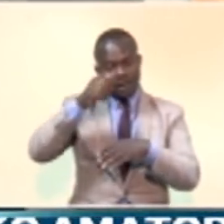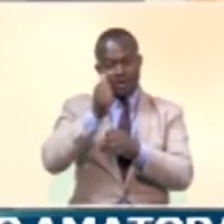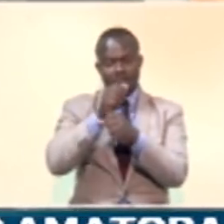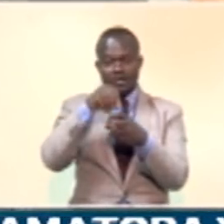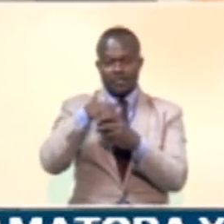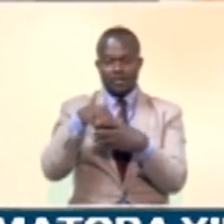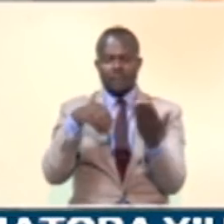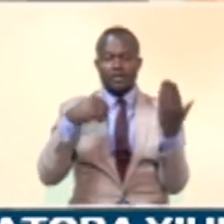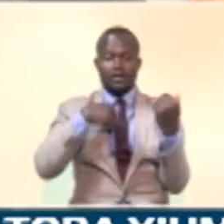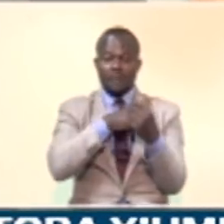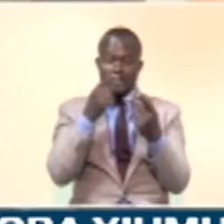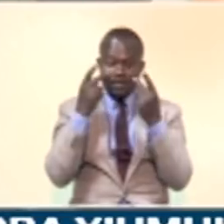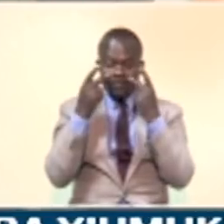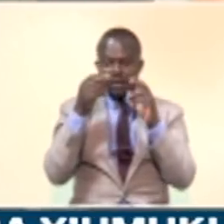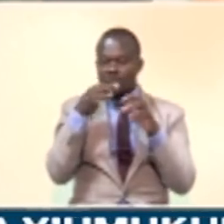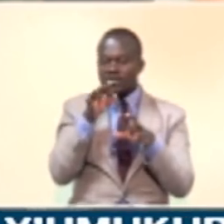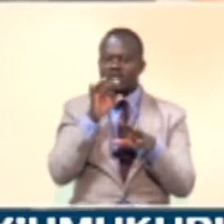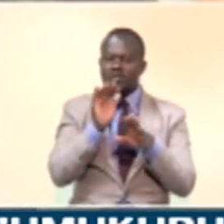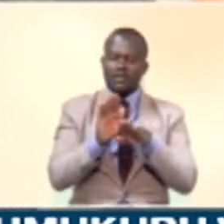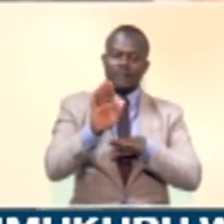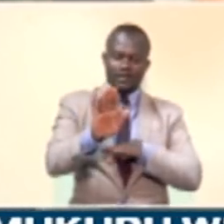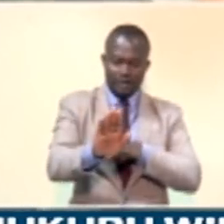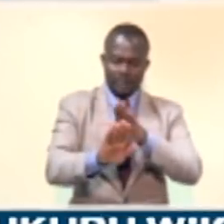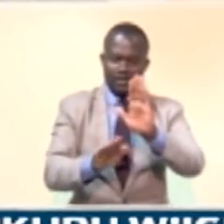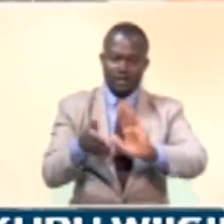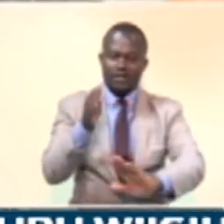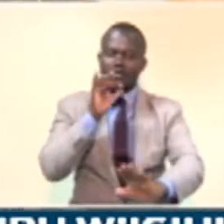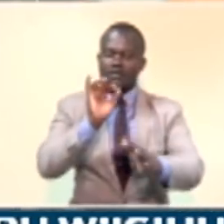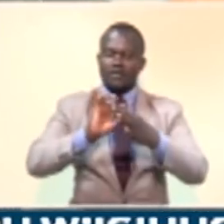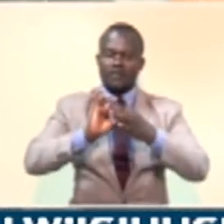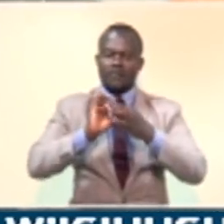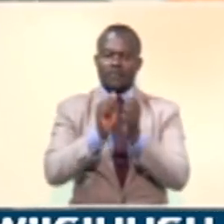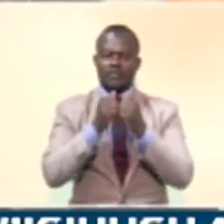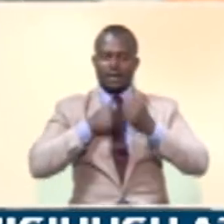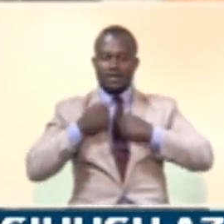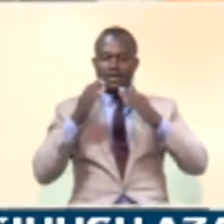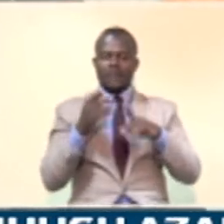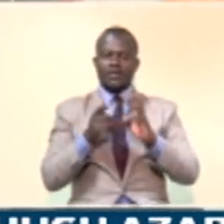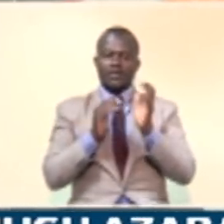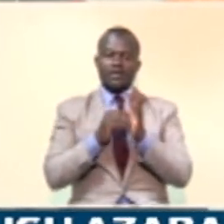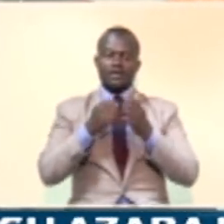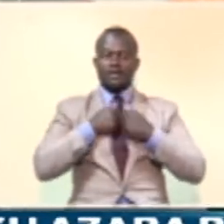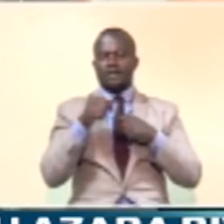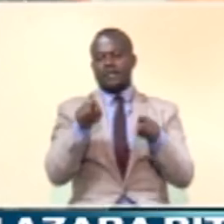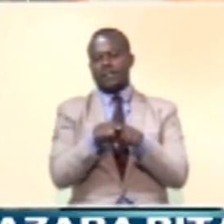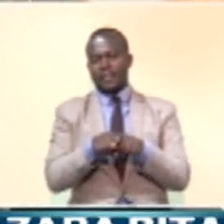nkoramo dusanga Ubufaransa butatera intambwe yihuse nta bufatanye n'u Rwanda kandi n'u Rwanda